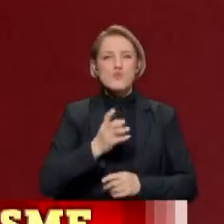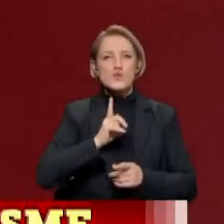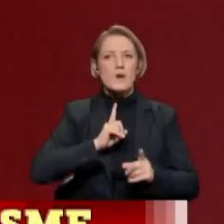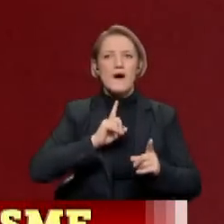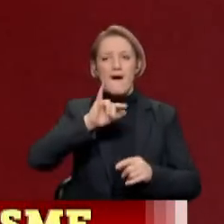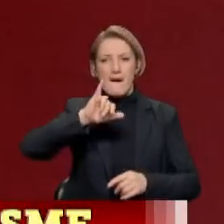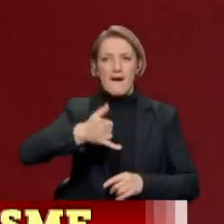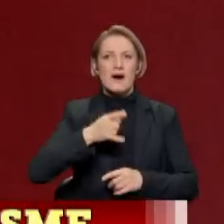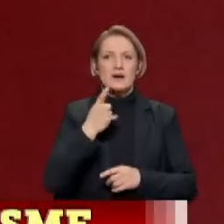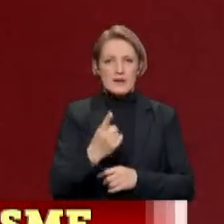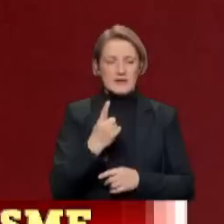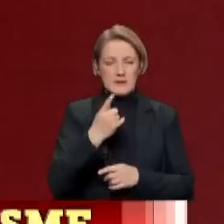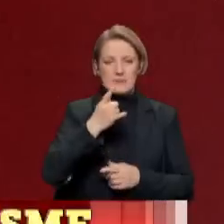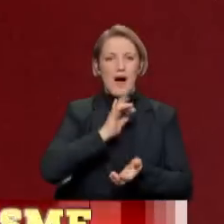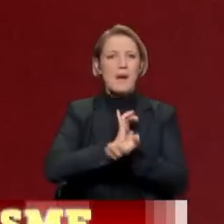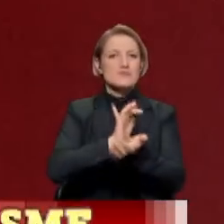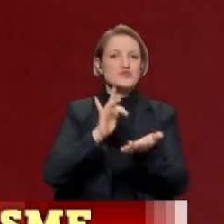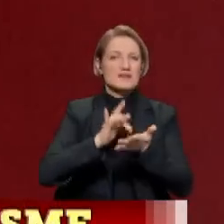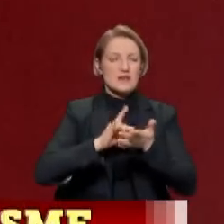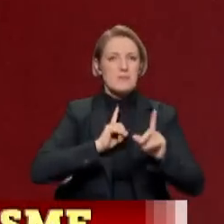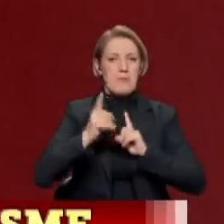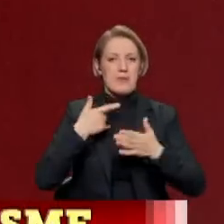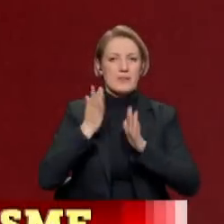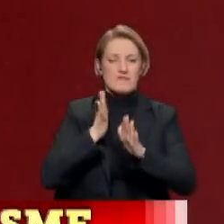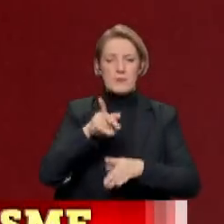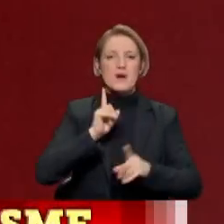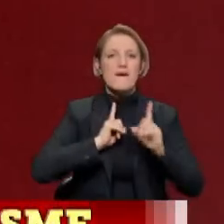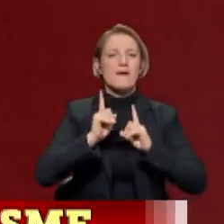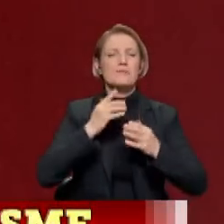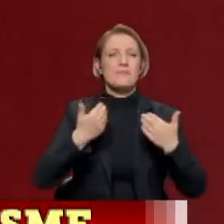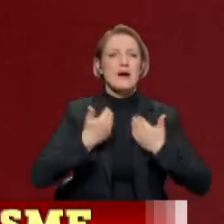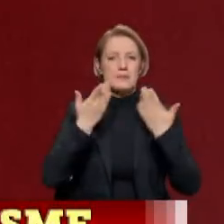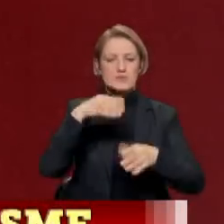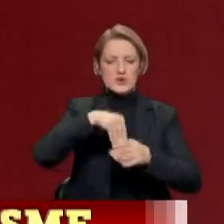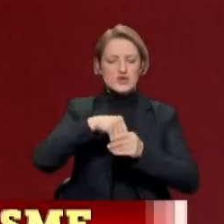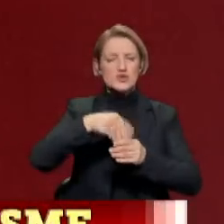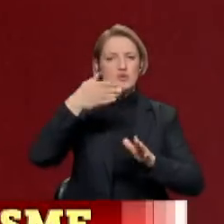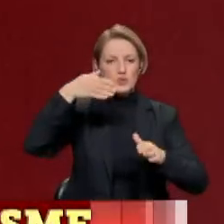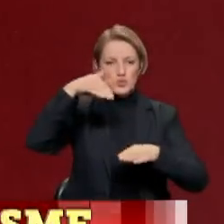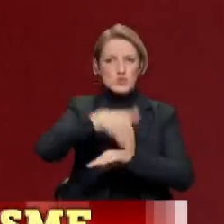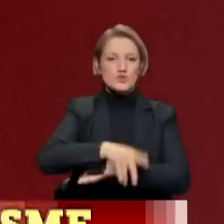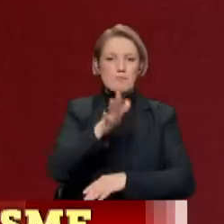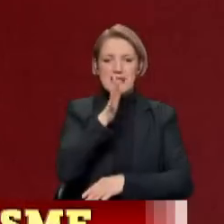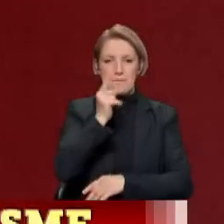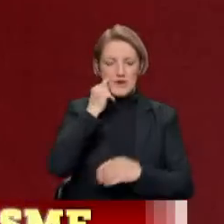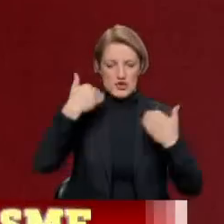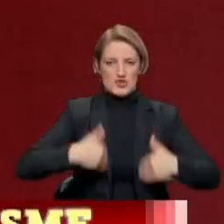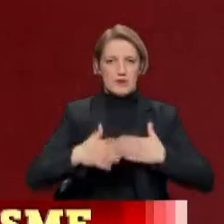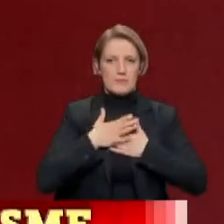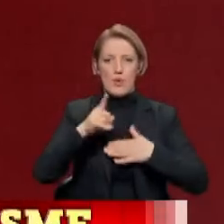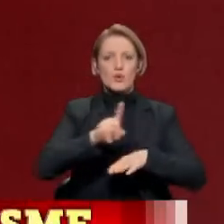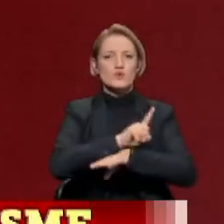yıl ağır hapisle yargılanan birisiyim. Ve o süreçte yargının içine düştüğü içler acısı hali bilen birisiyim. Yine o